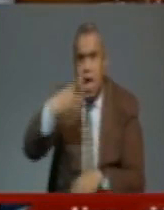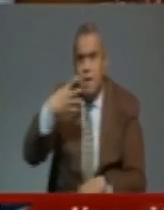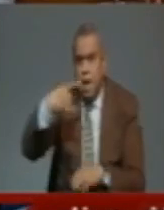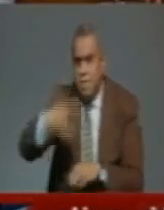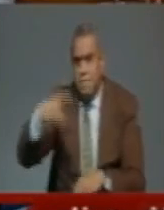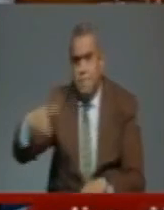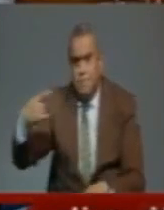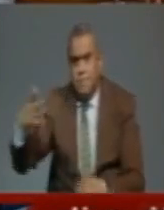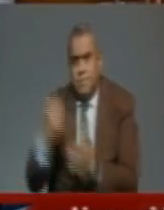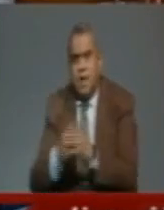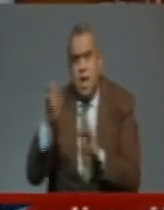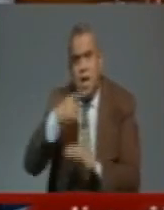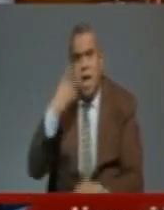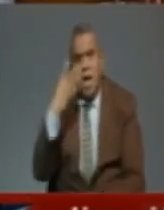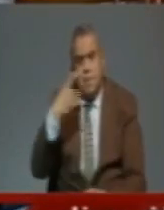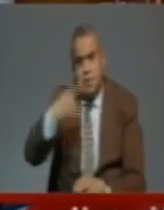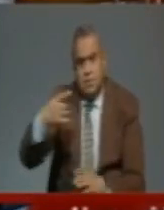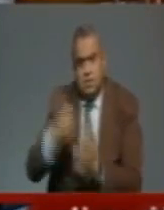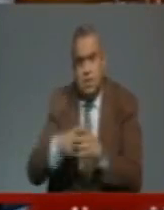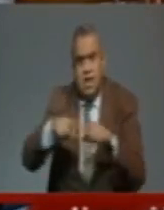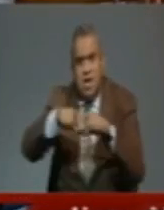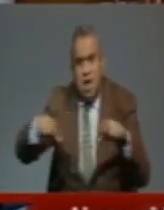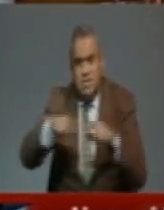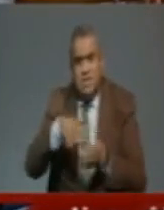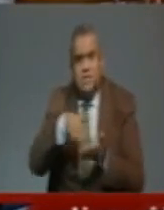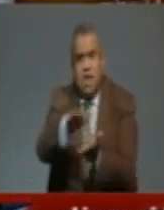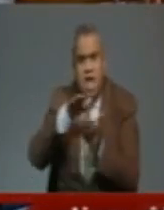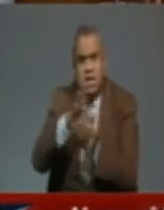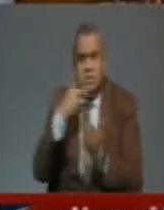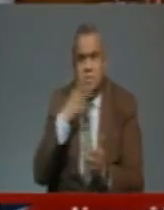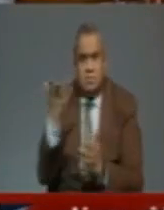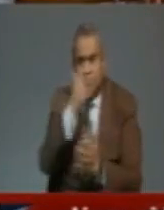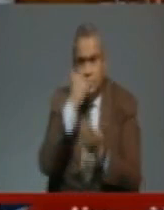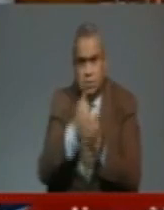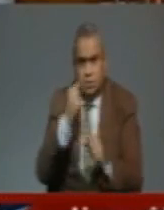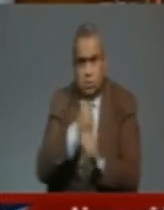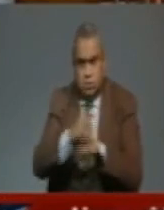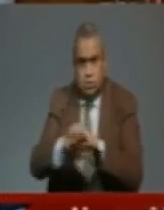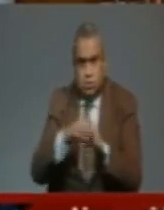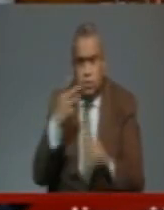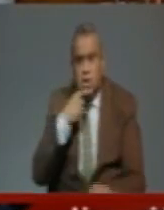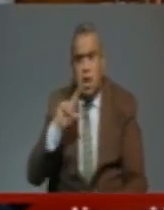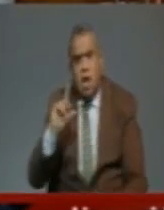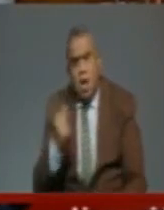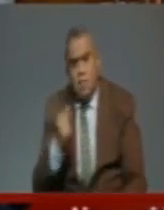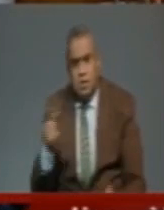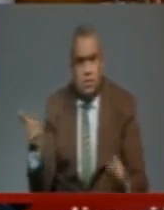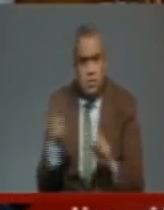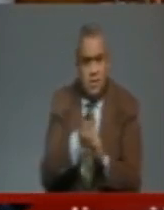محطات زيهم او اربع ارصفه شحن بضائع زيهم، وصل نسبه تنفيذه النهارده الى 15%.